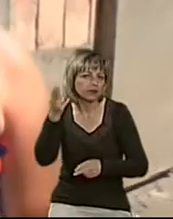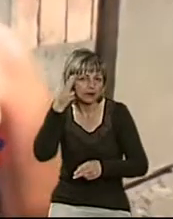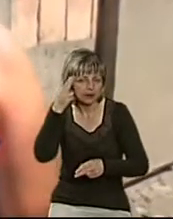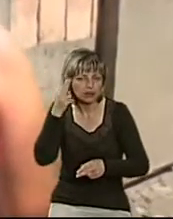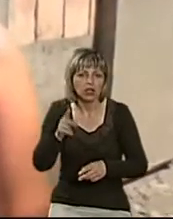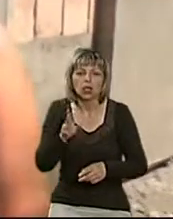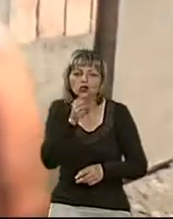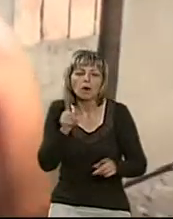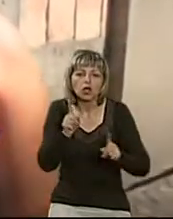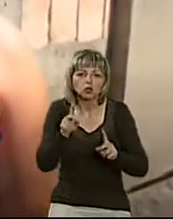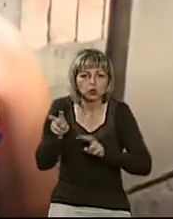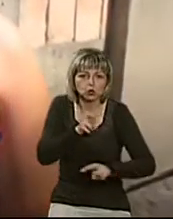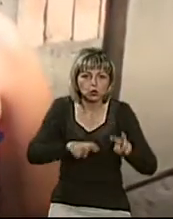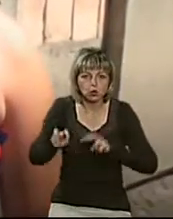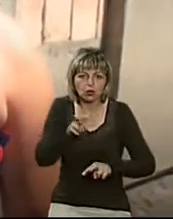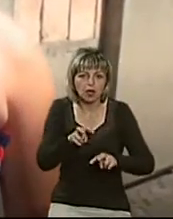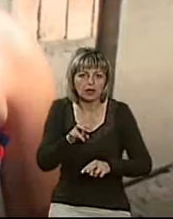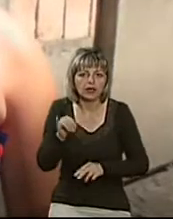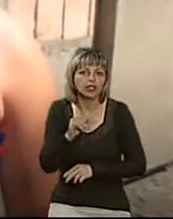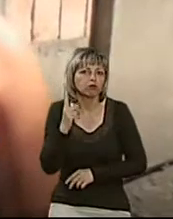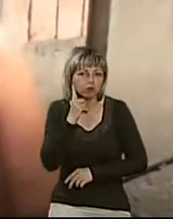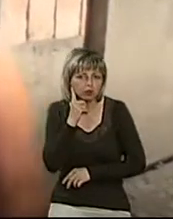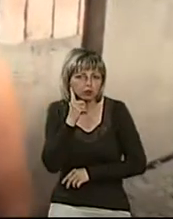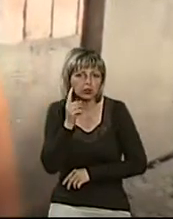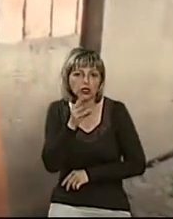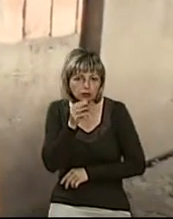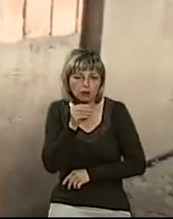щось шукала, вона почула,